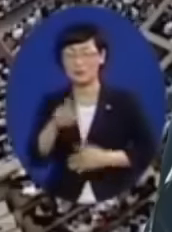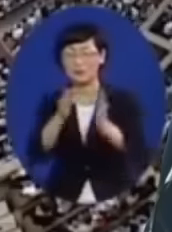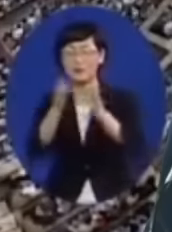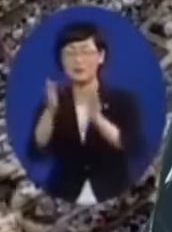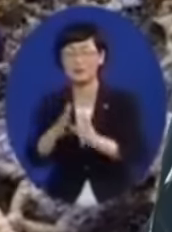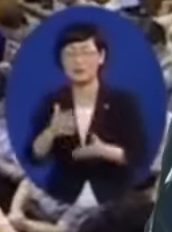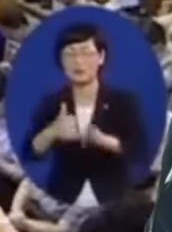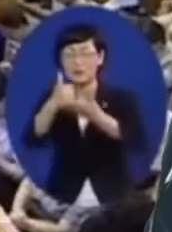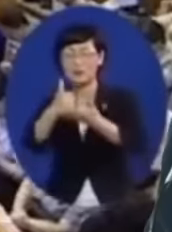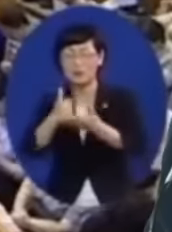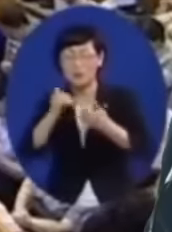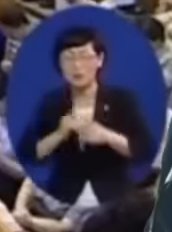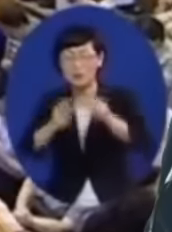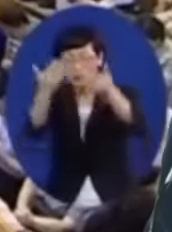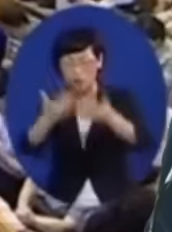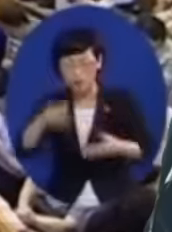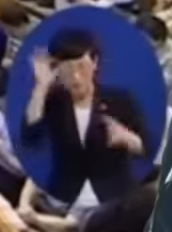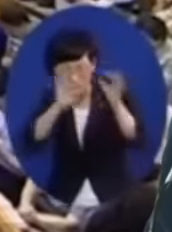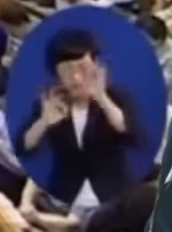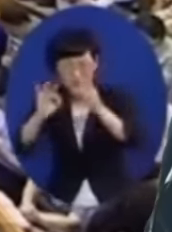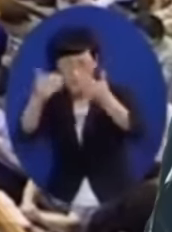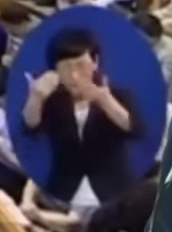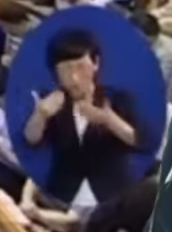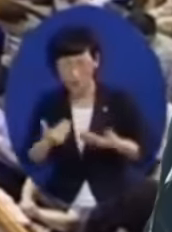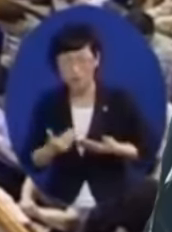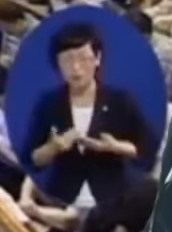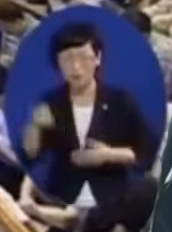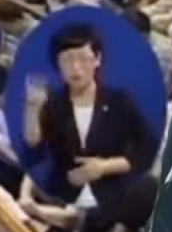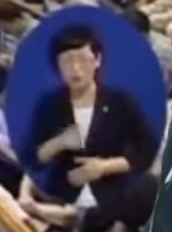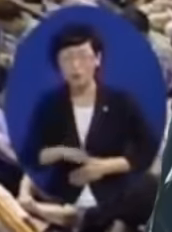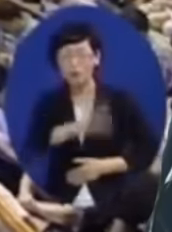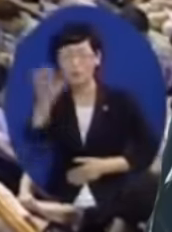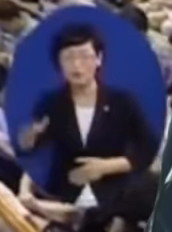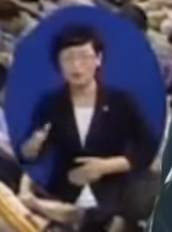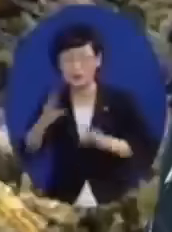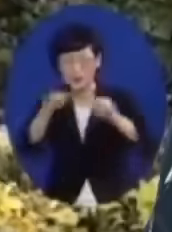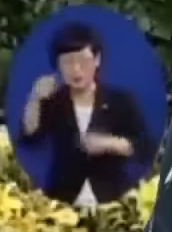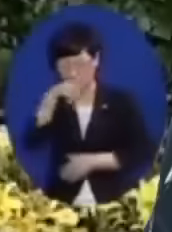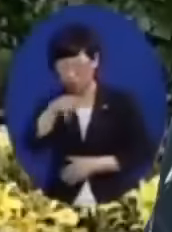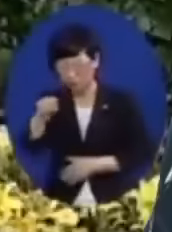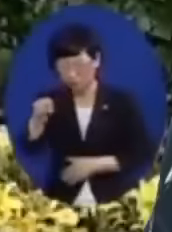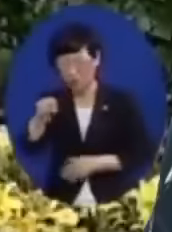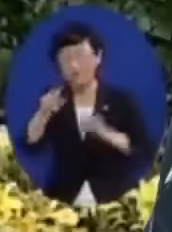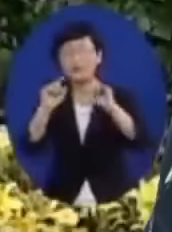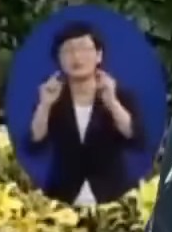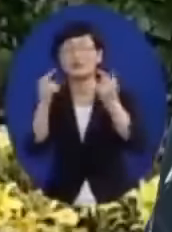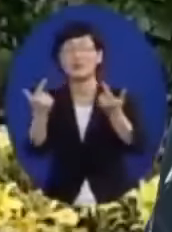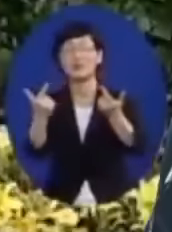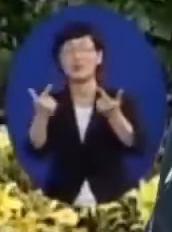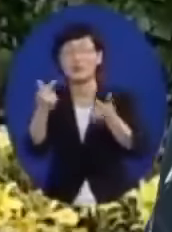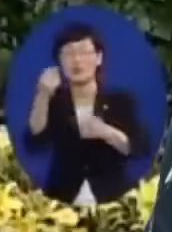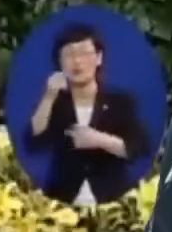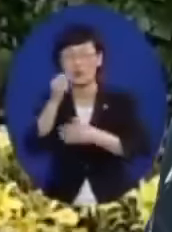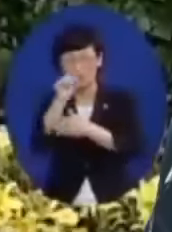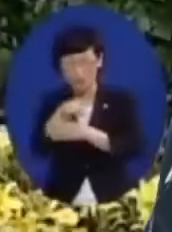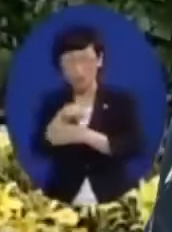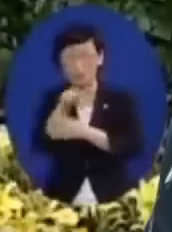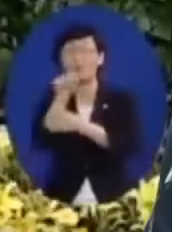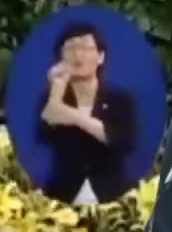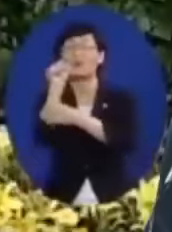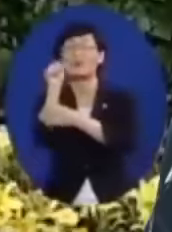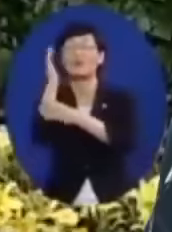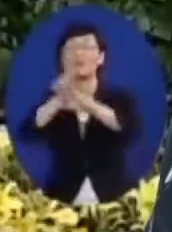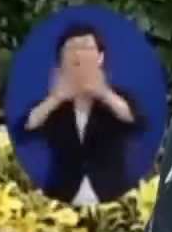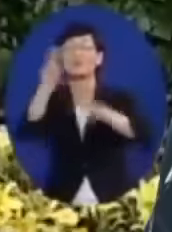예수님을 보내셔서 찾아주시고 이제 우리가 땅을 보고 살지 않고 고개를 들어 하늘을